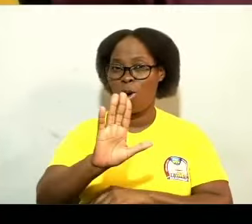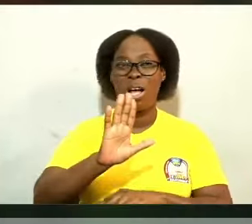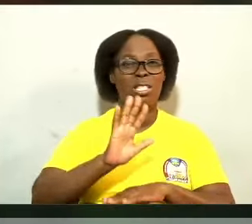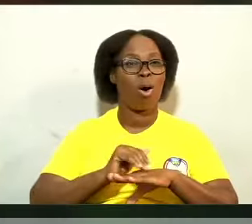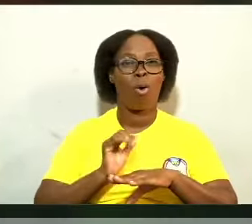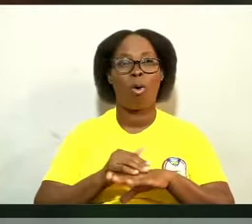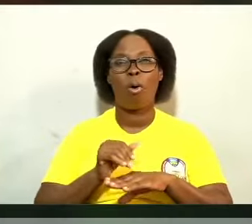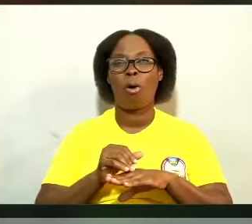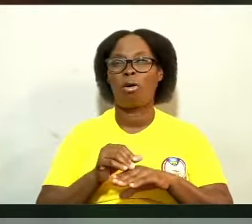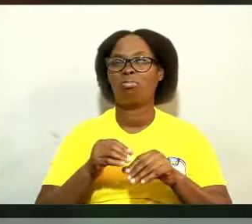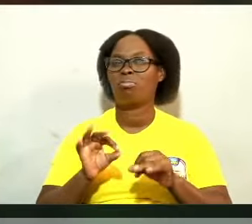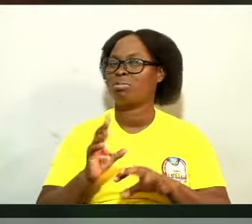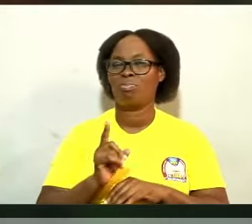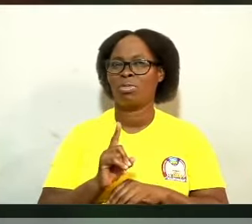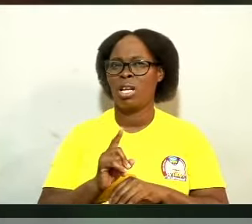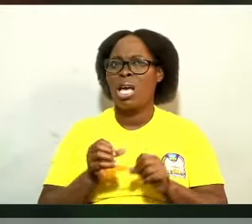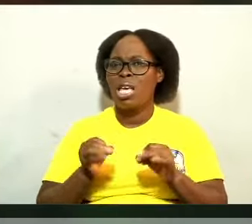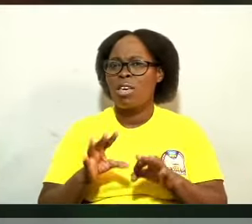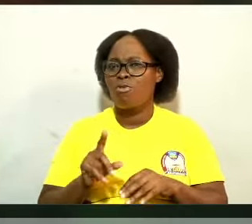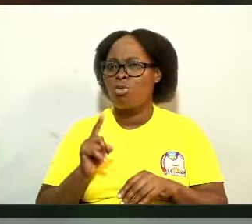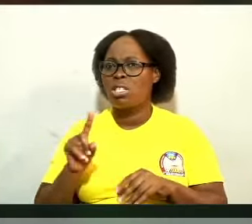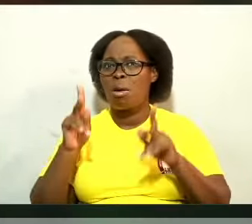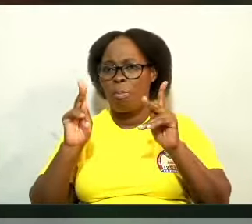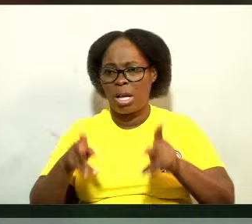Ukikuta mtu njiani anamtukana Mungu,